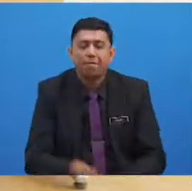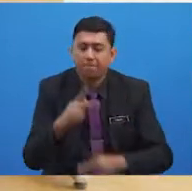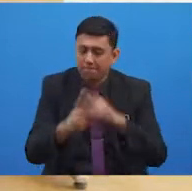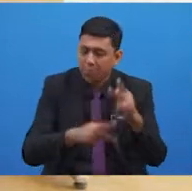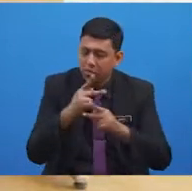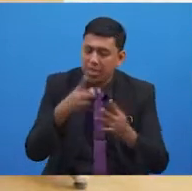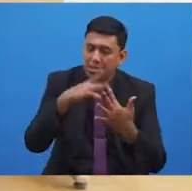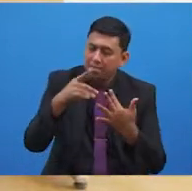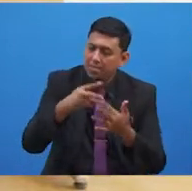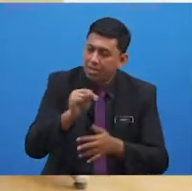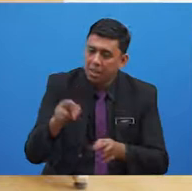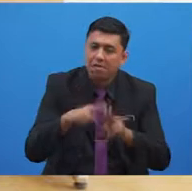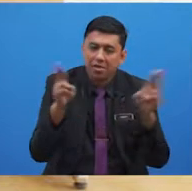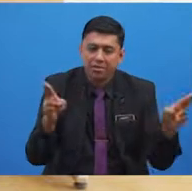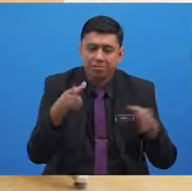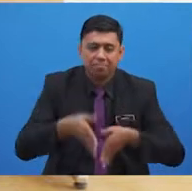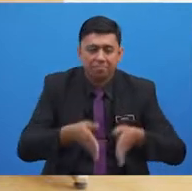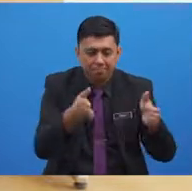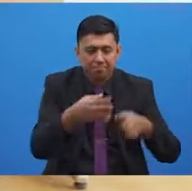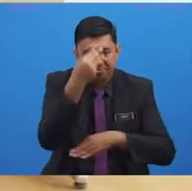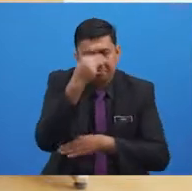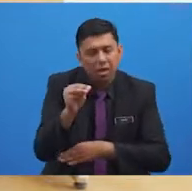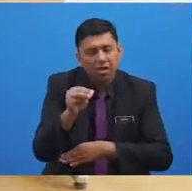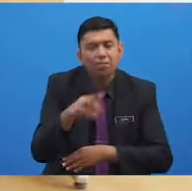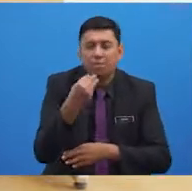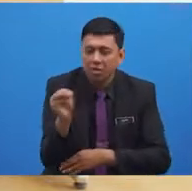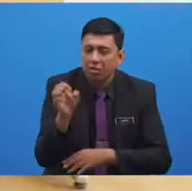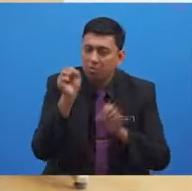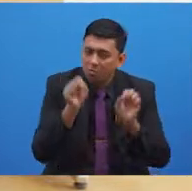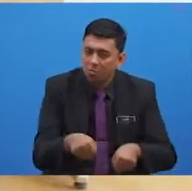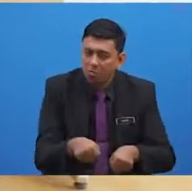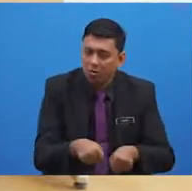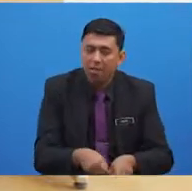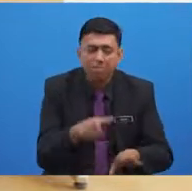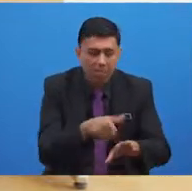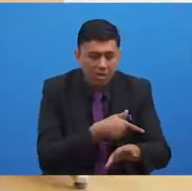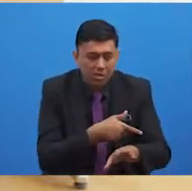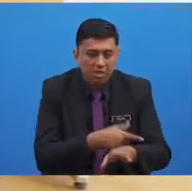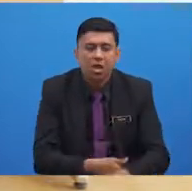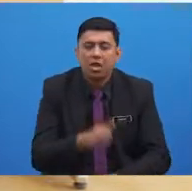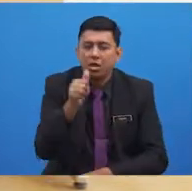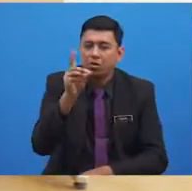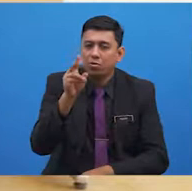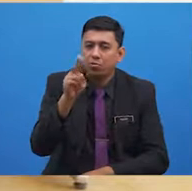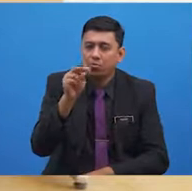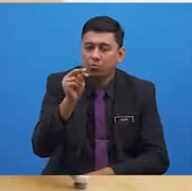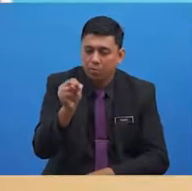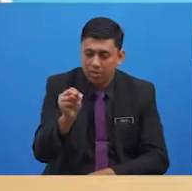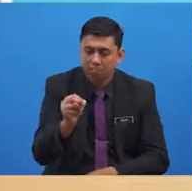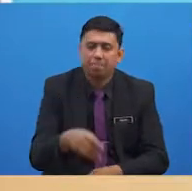proses pilihan raya dijalankan, maka mereka boleh memanjangkan aduan itu kepada